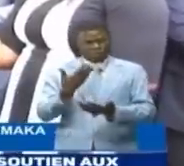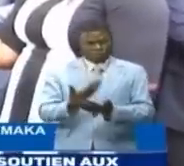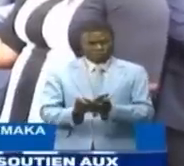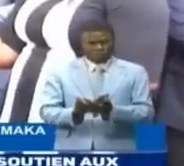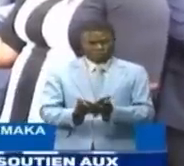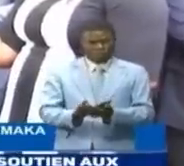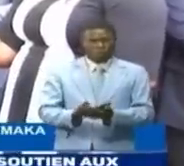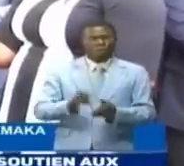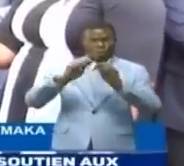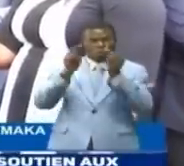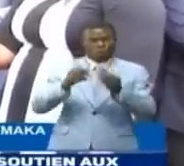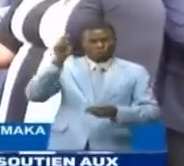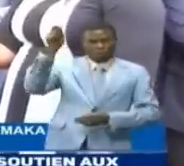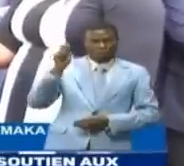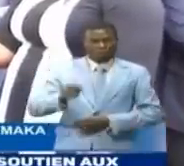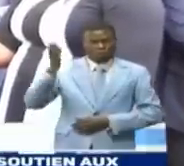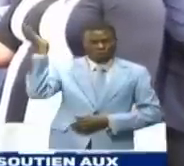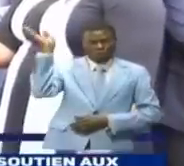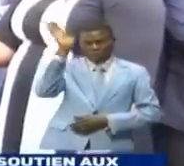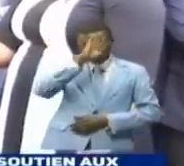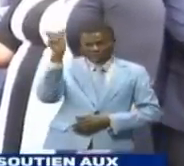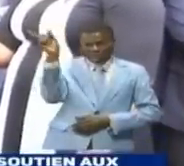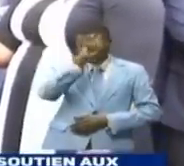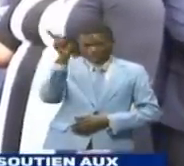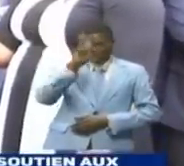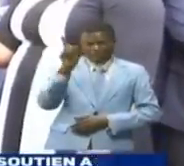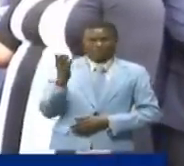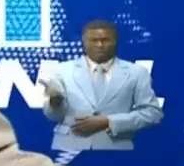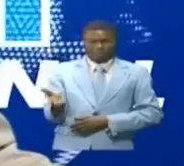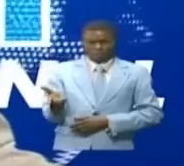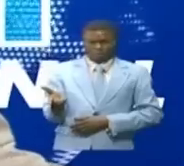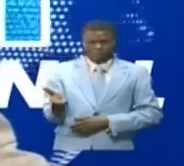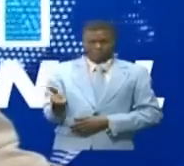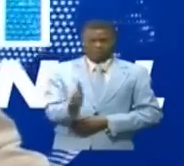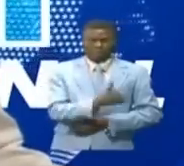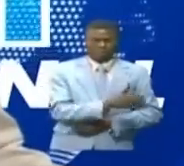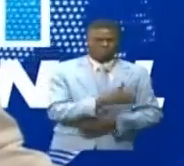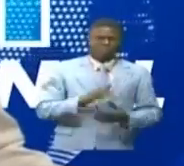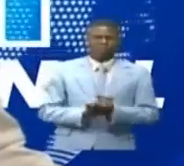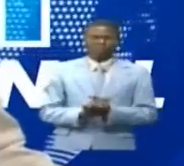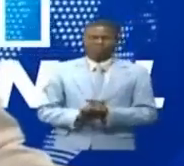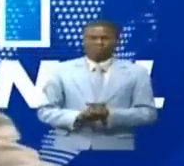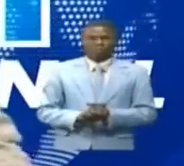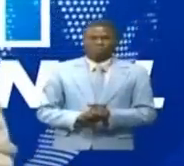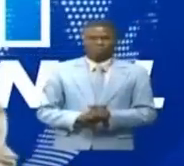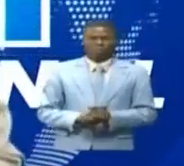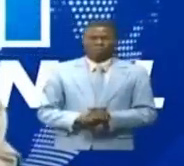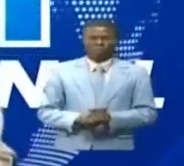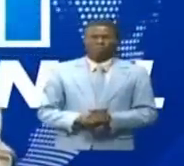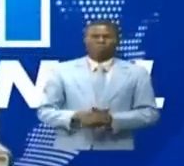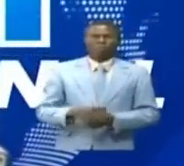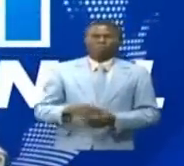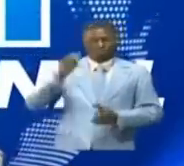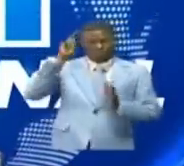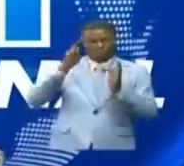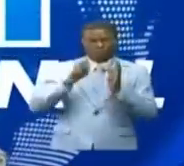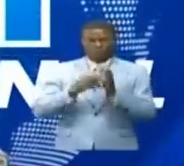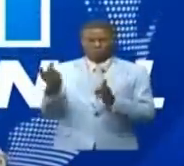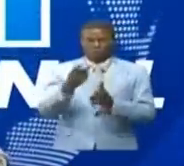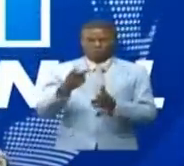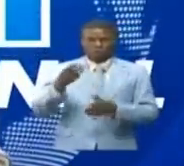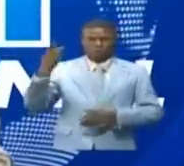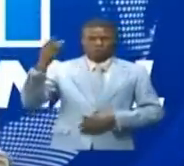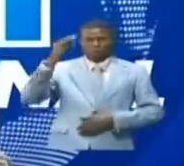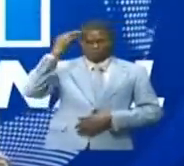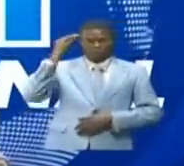ses troupes de la République démocratique du Congo. Antoinette Samba et Godard Motemona, respectivement